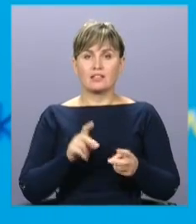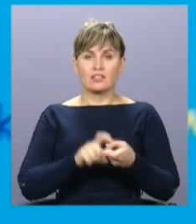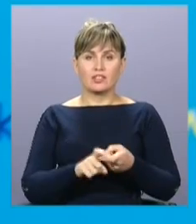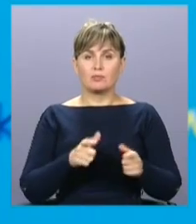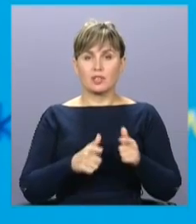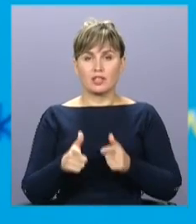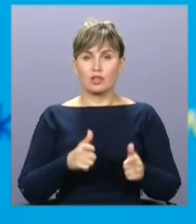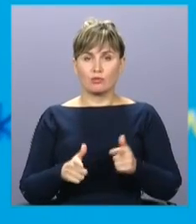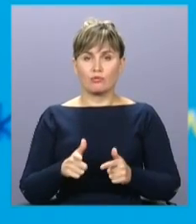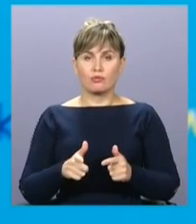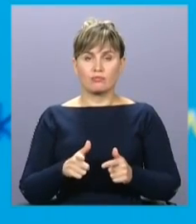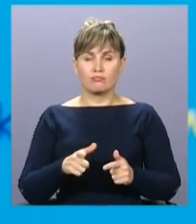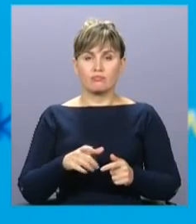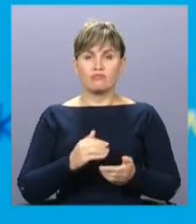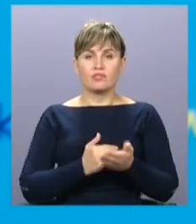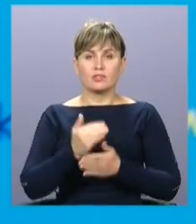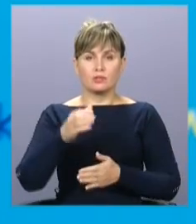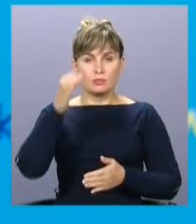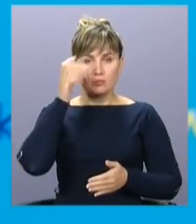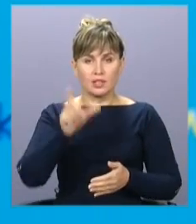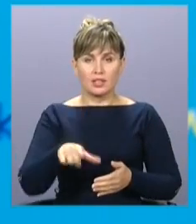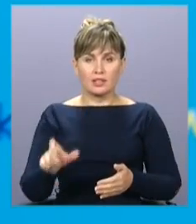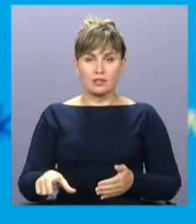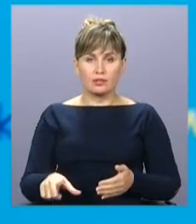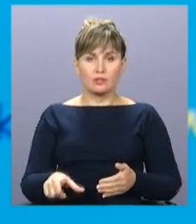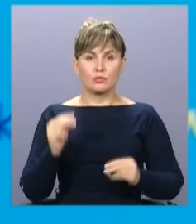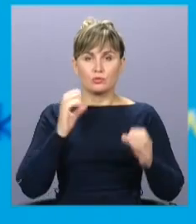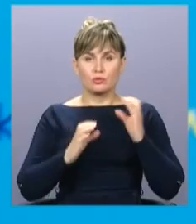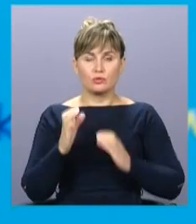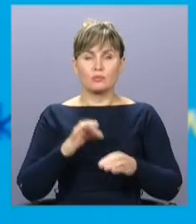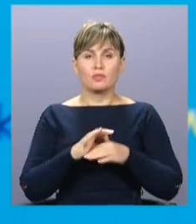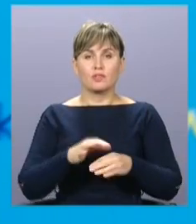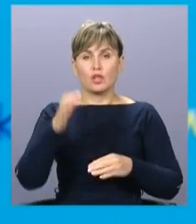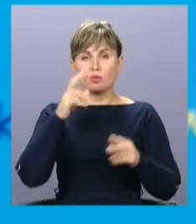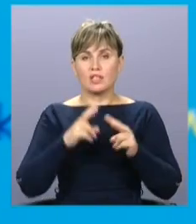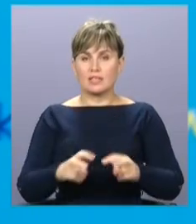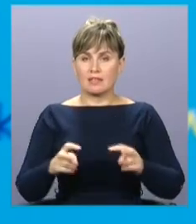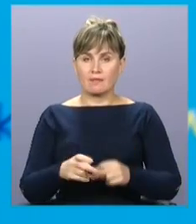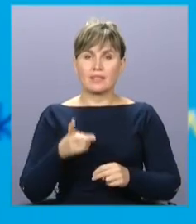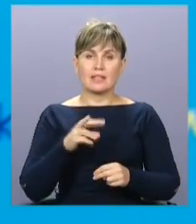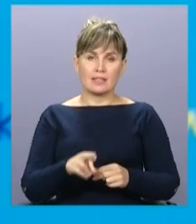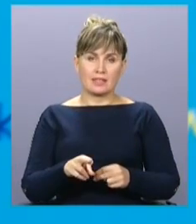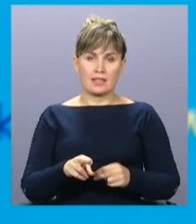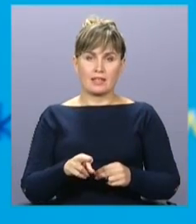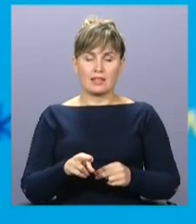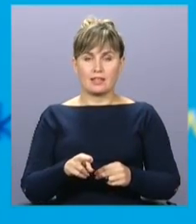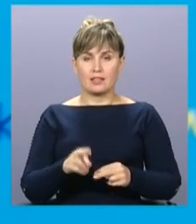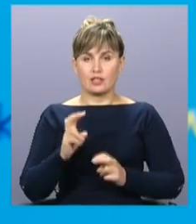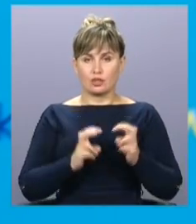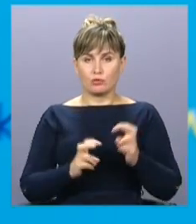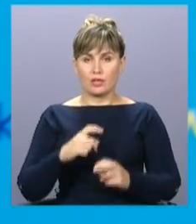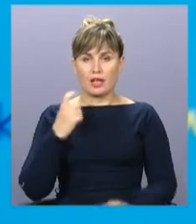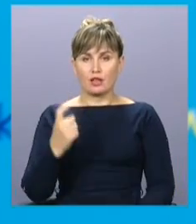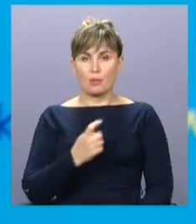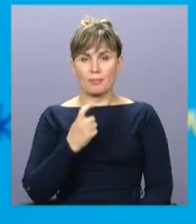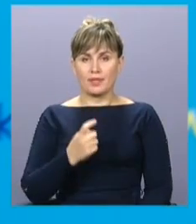с подготовкой магистрантов, докторантов и проведением научных исследований для индустриальной